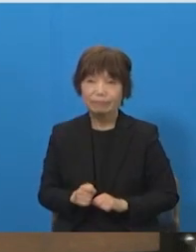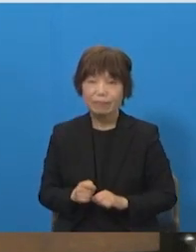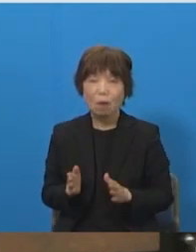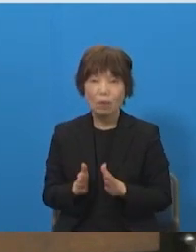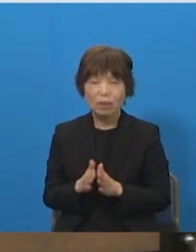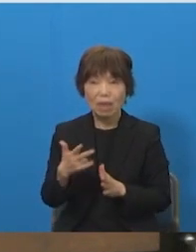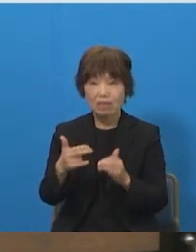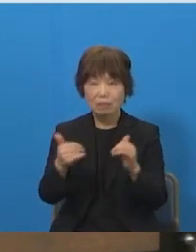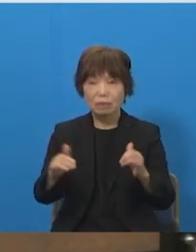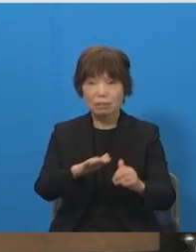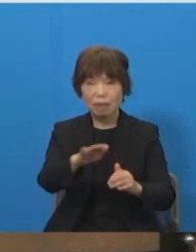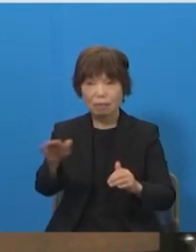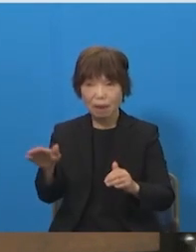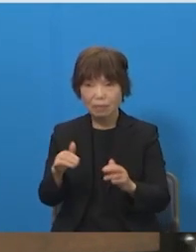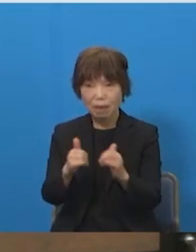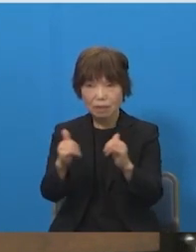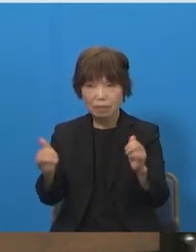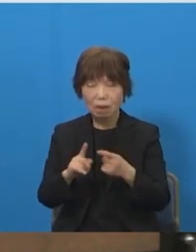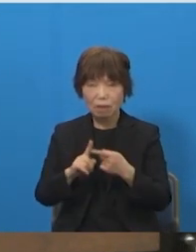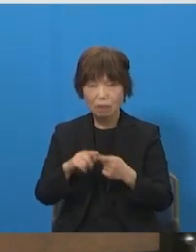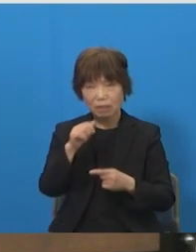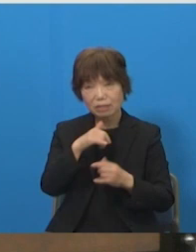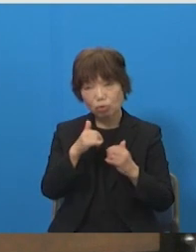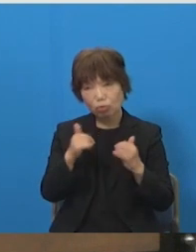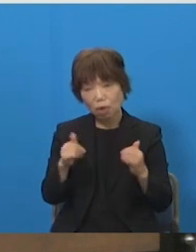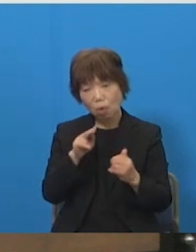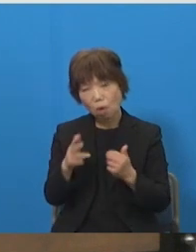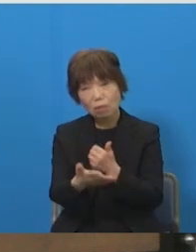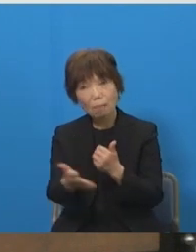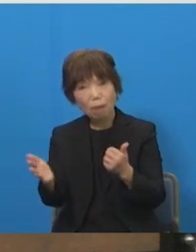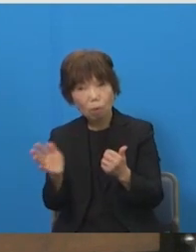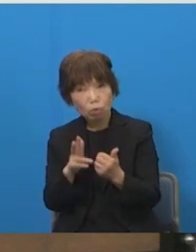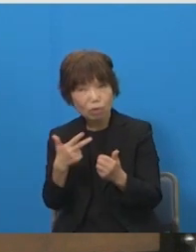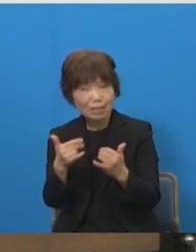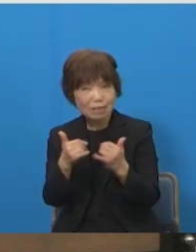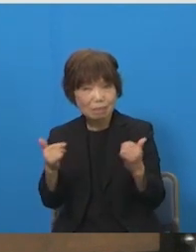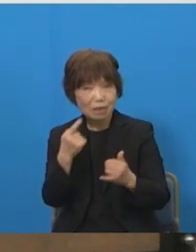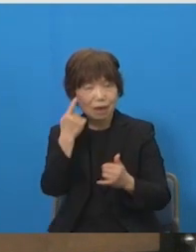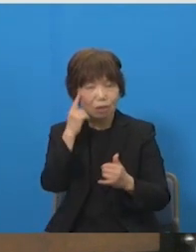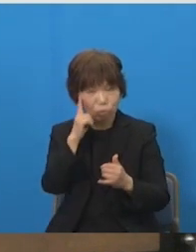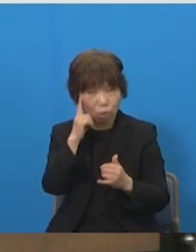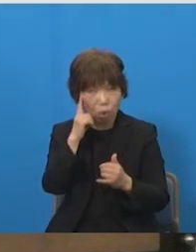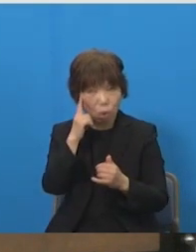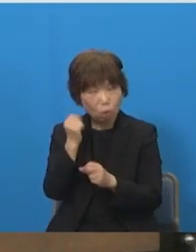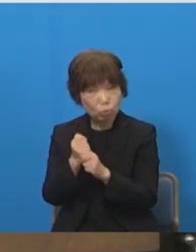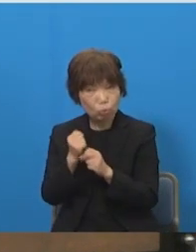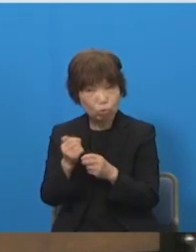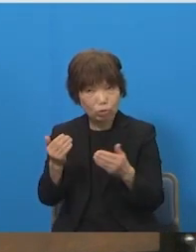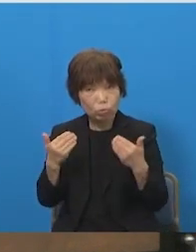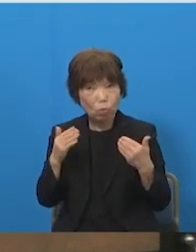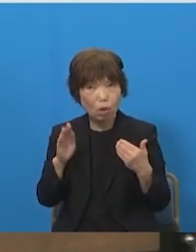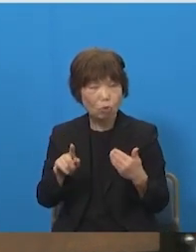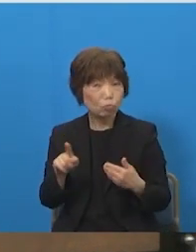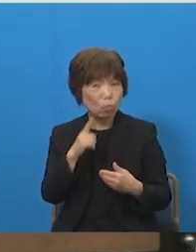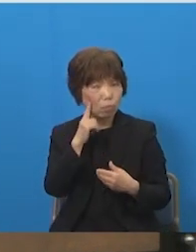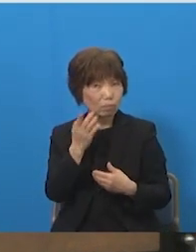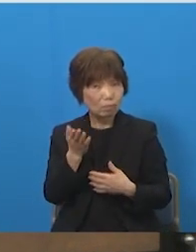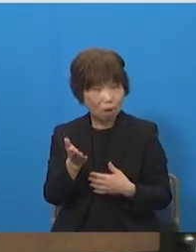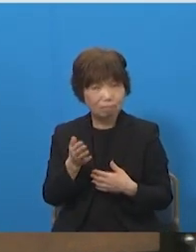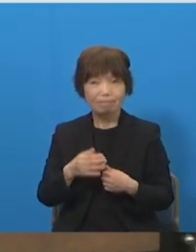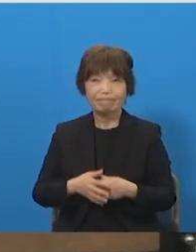市民全体で社会的弱者などを見守っていただく市民感情の醸成が必要です。いかがお考え